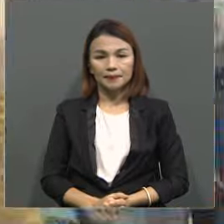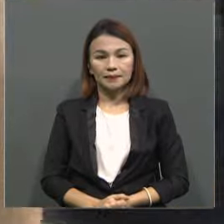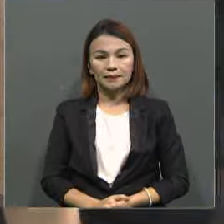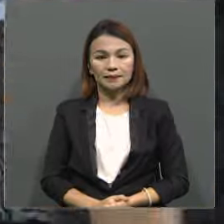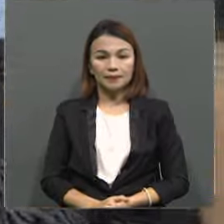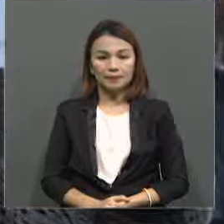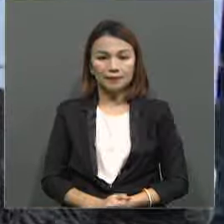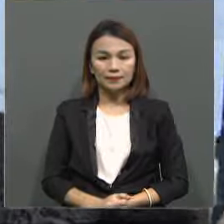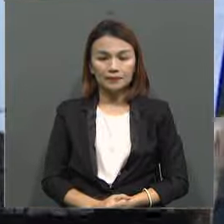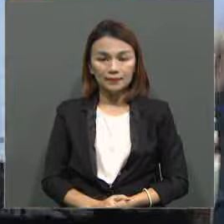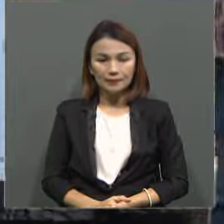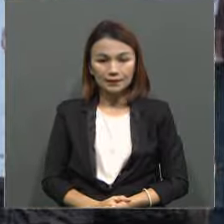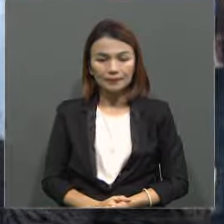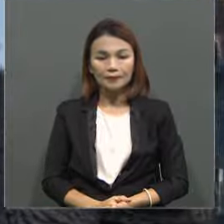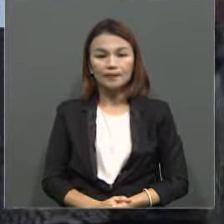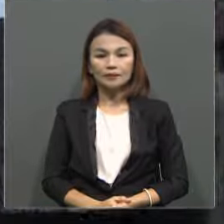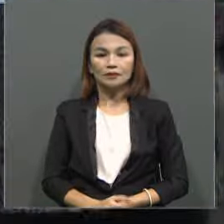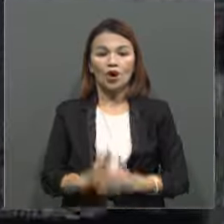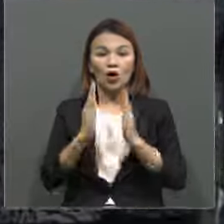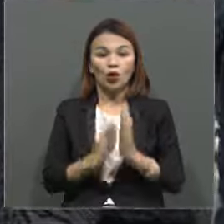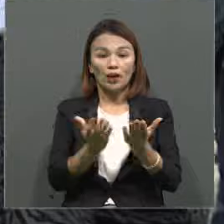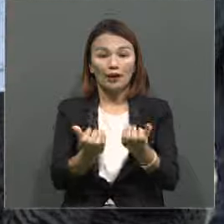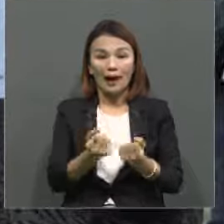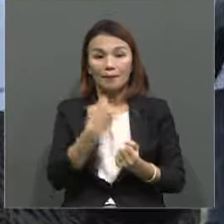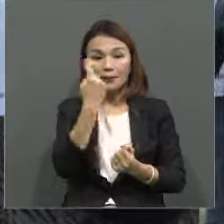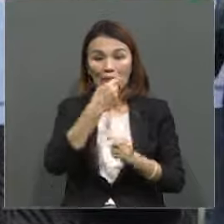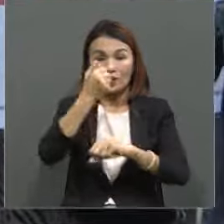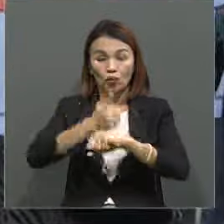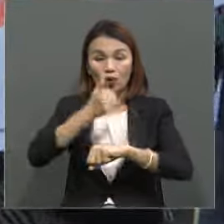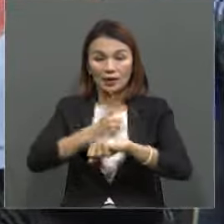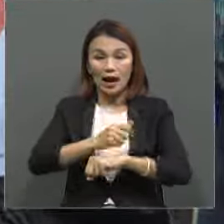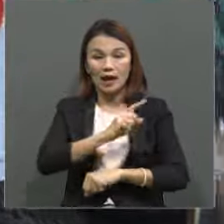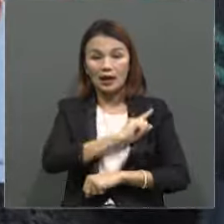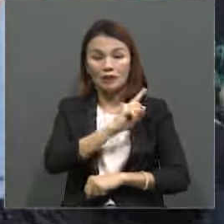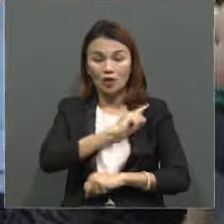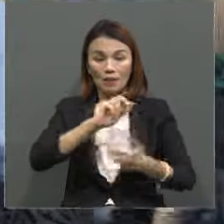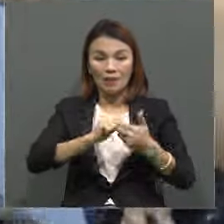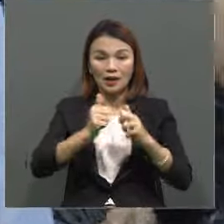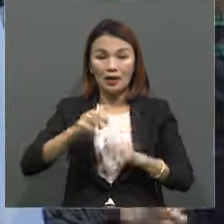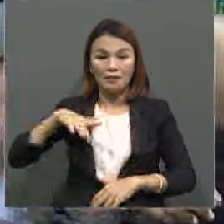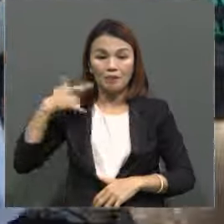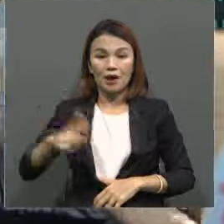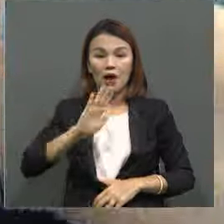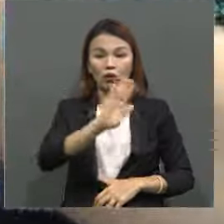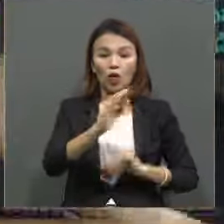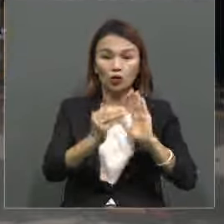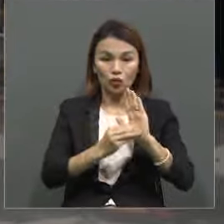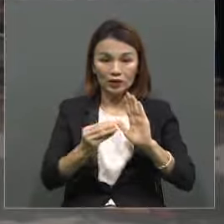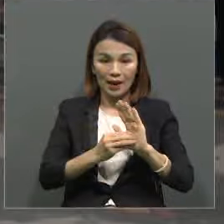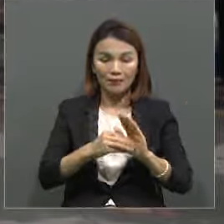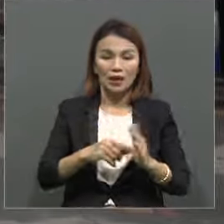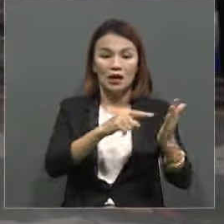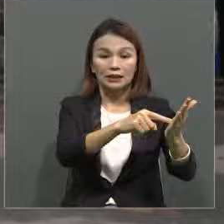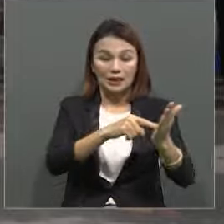ค ์นี่นะฮะทีนี้ทางด้านฝั่งผู้รับเรื่องครับก็คือผู้อำนวยการส่วนรับเรื่องราวร้องทุกข์ของกทม.ก็บอกว่าเดี๋ยวจะนำข้อเสนอเนี้ยเข้